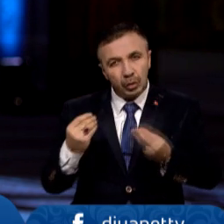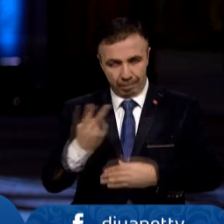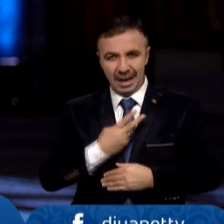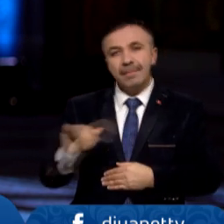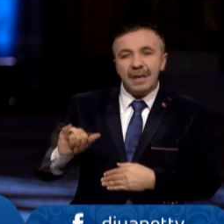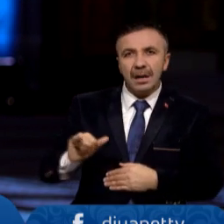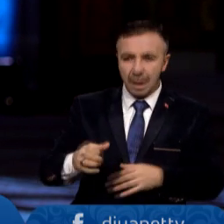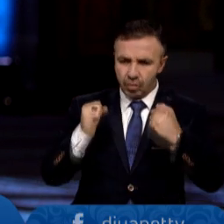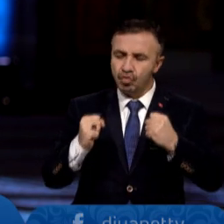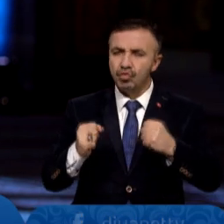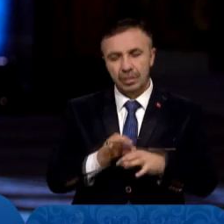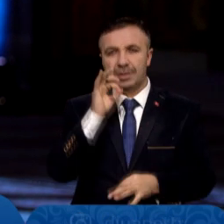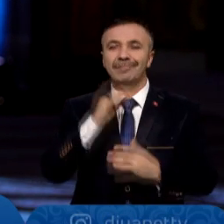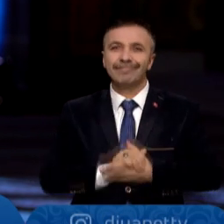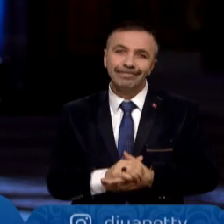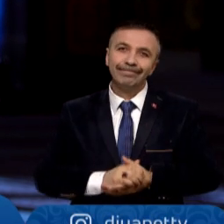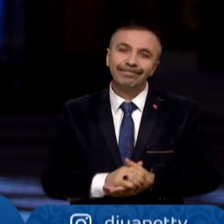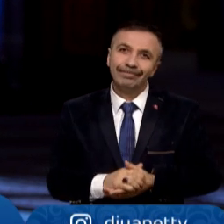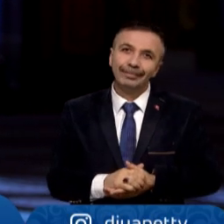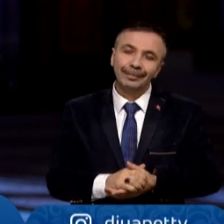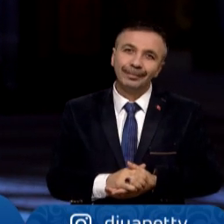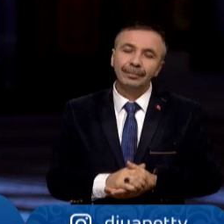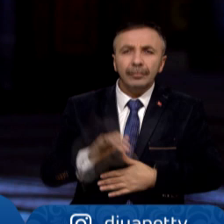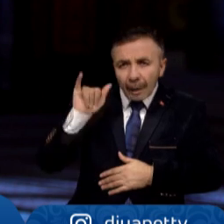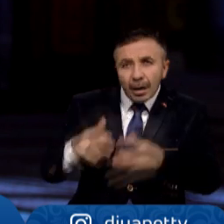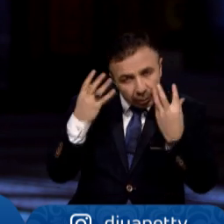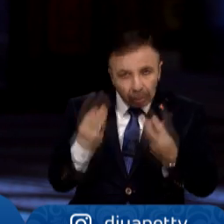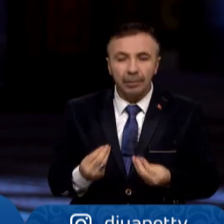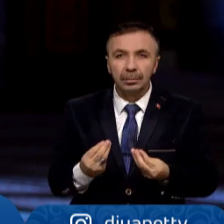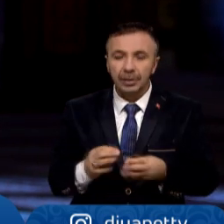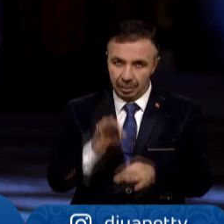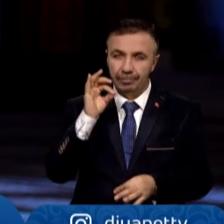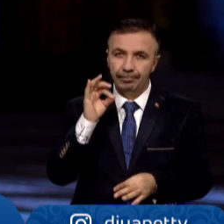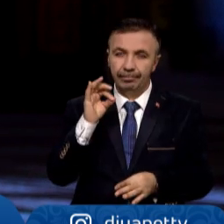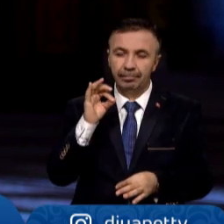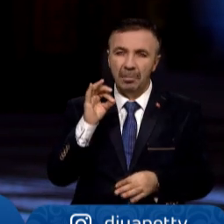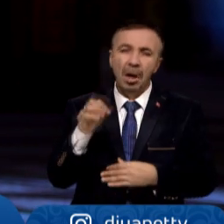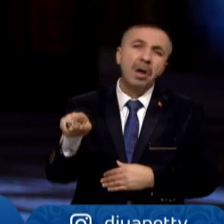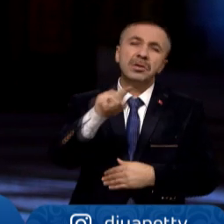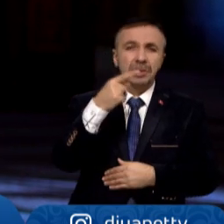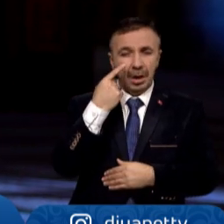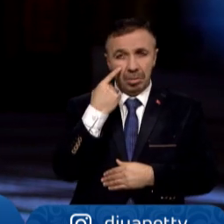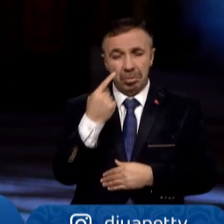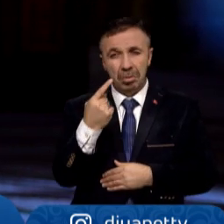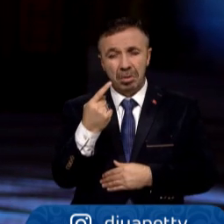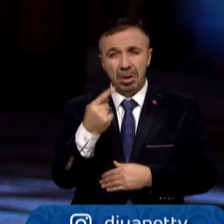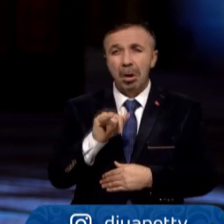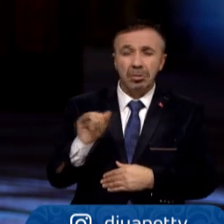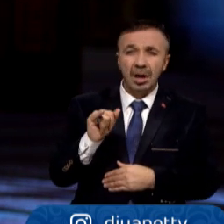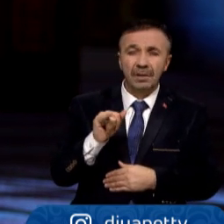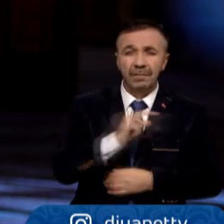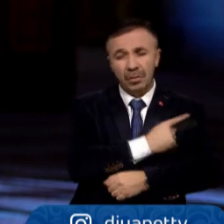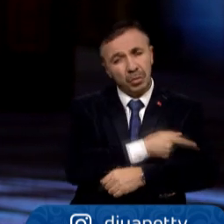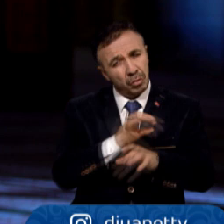olsun benim indimde kıçlı dür da haklı olana size göre